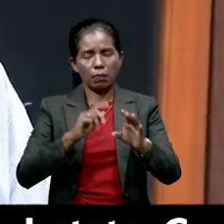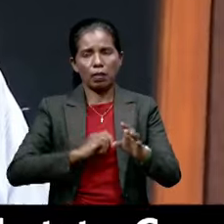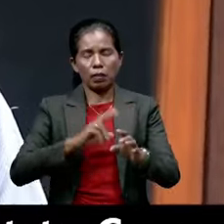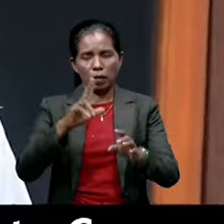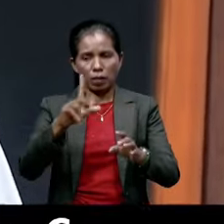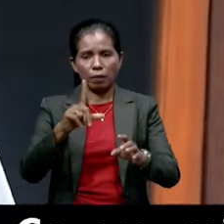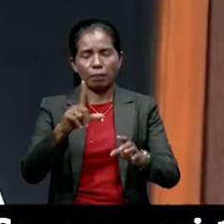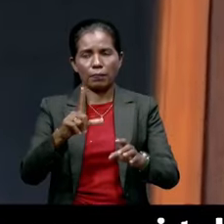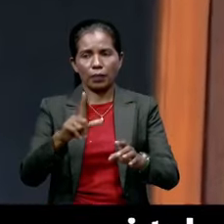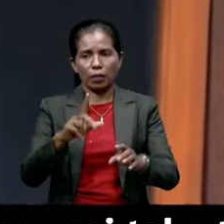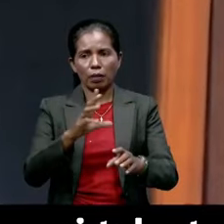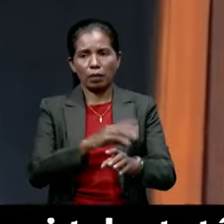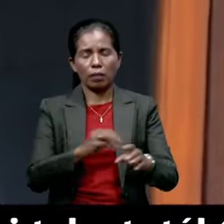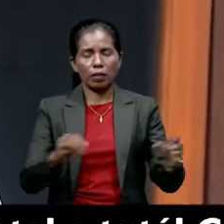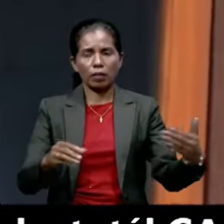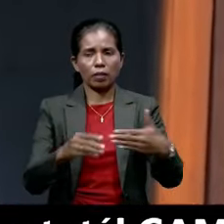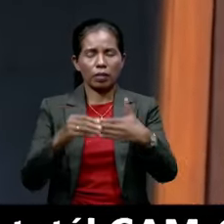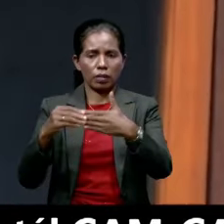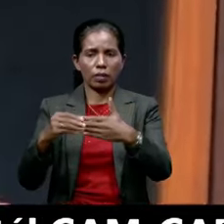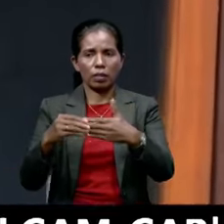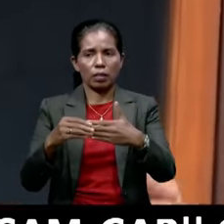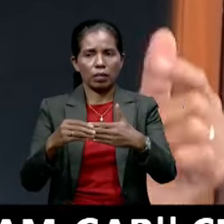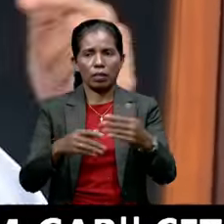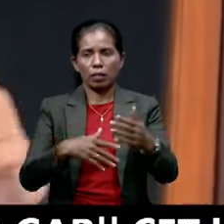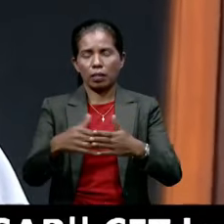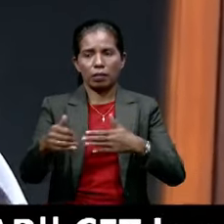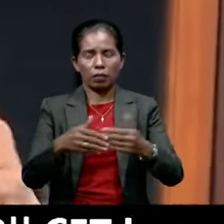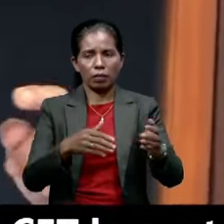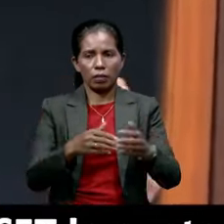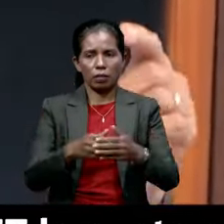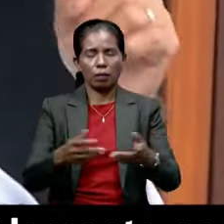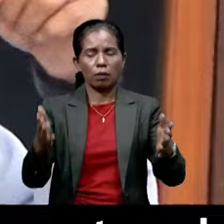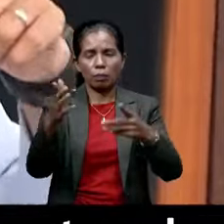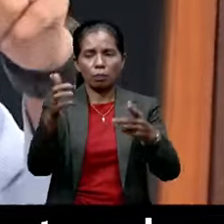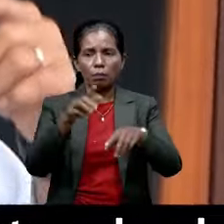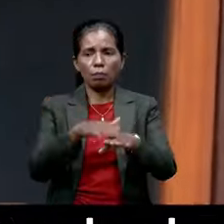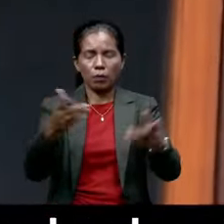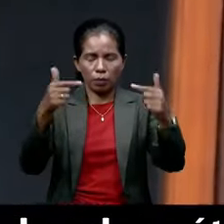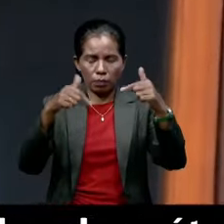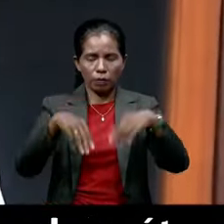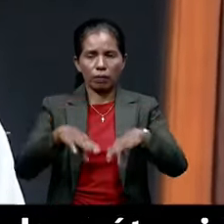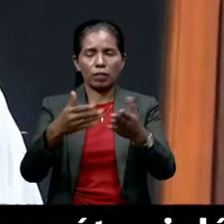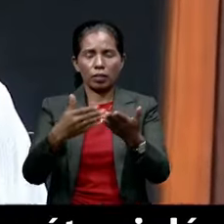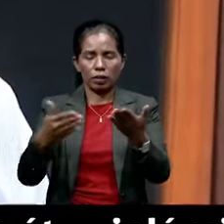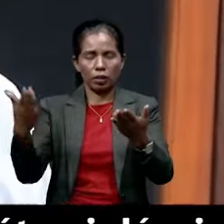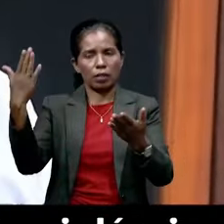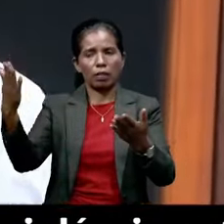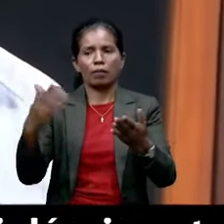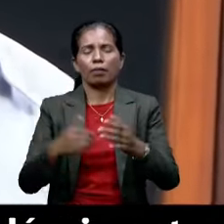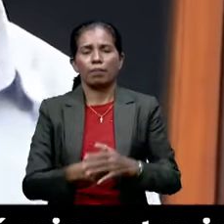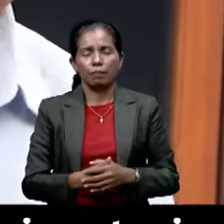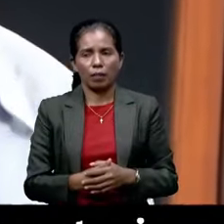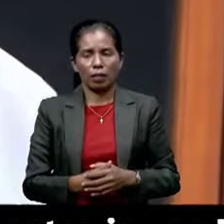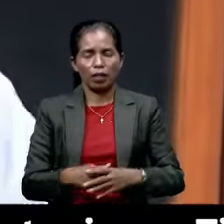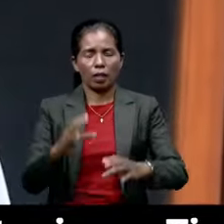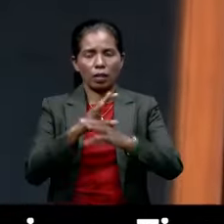besi madian desorganisar utuan. Tanpa dalam mafansang roro malirona malu sila fansang ya vale ya hari